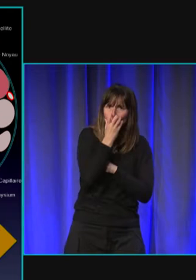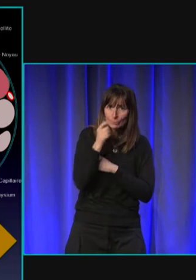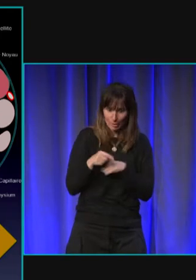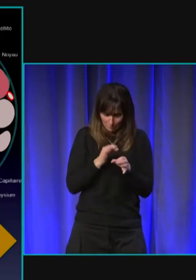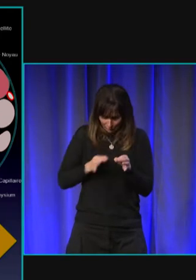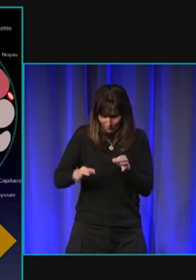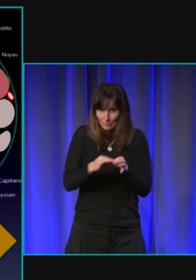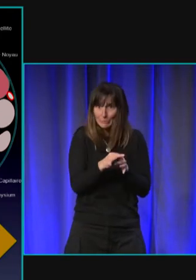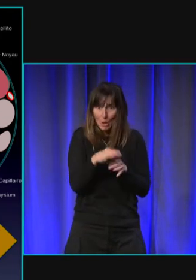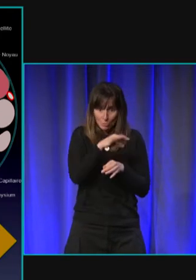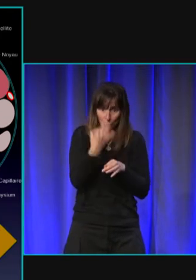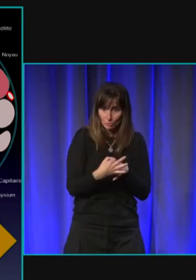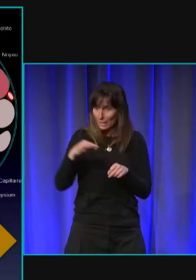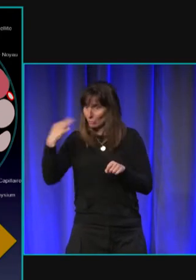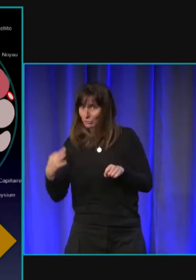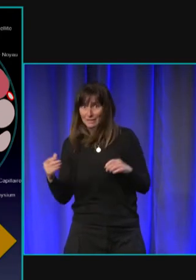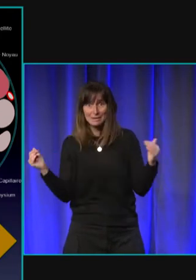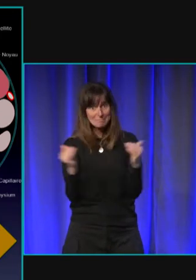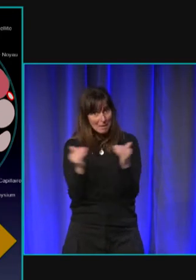mitochondriale est la même entre les deux populations.